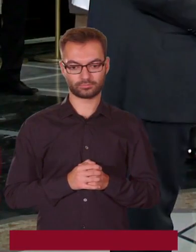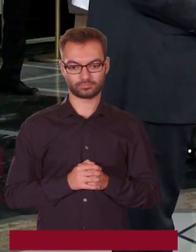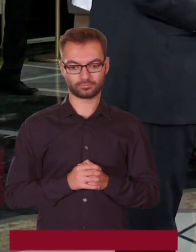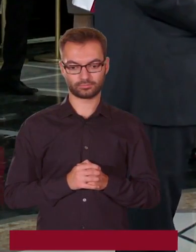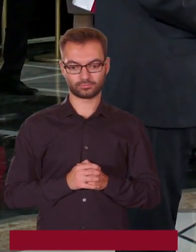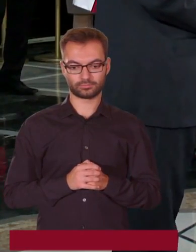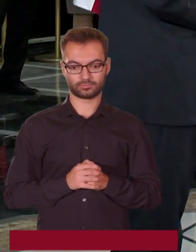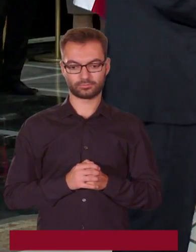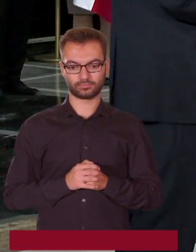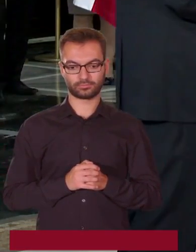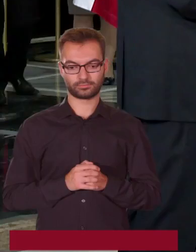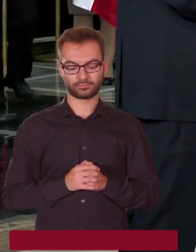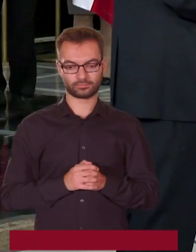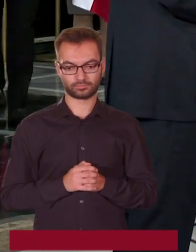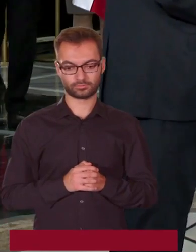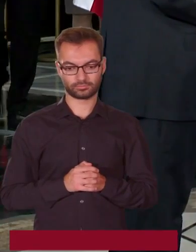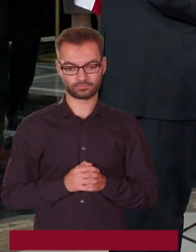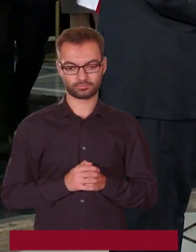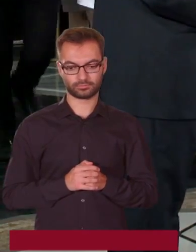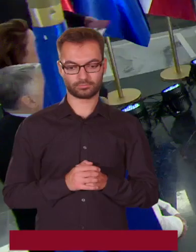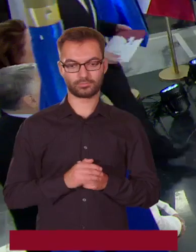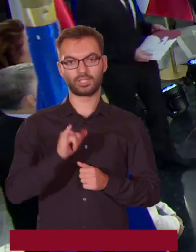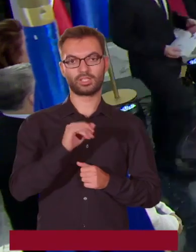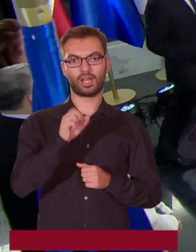Poproszę pana Jarosława Włodzimierza Gonciarza.